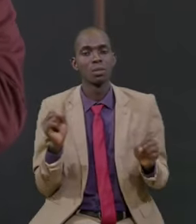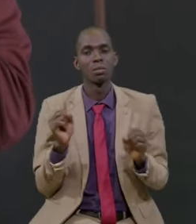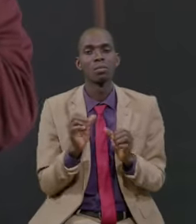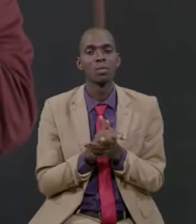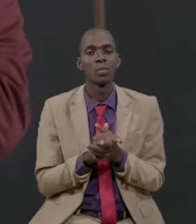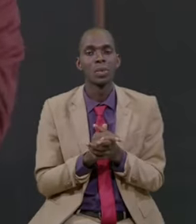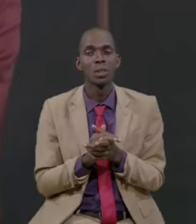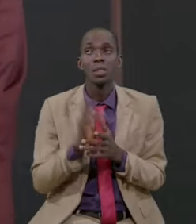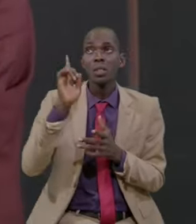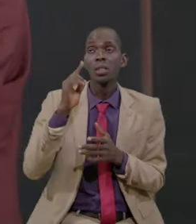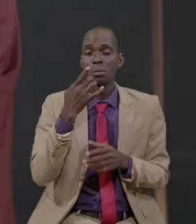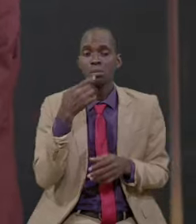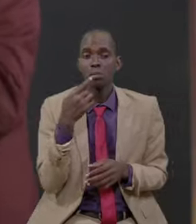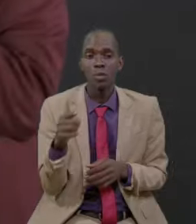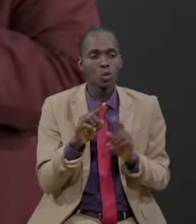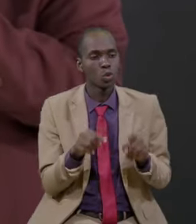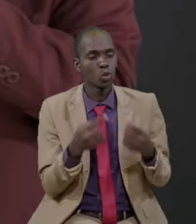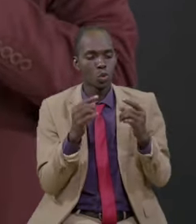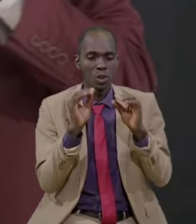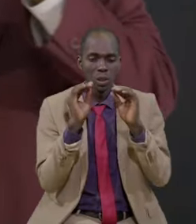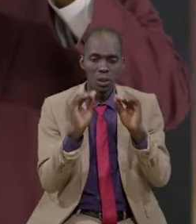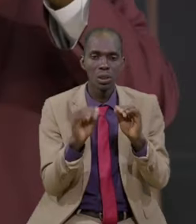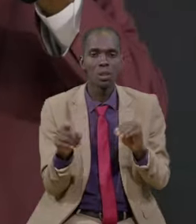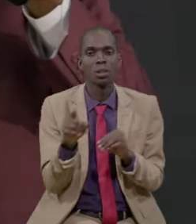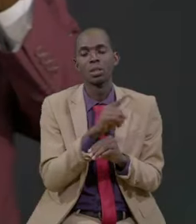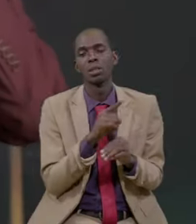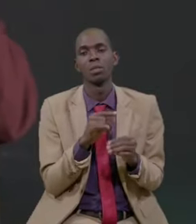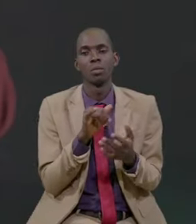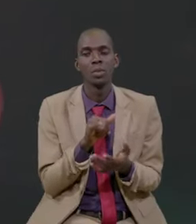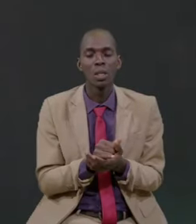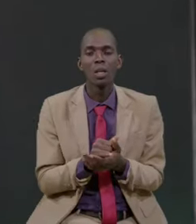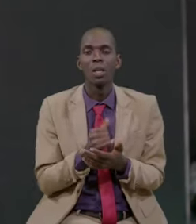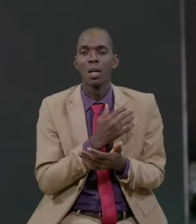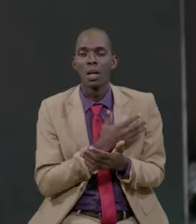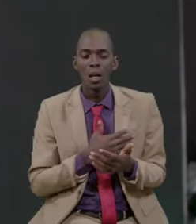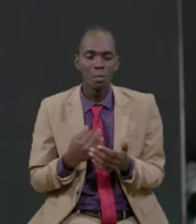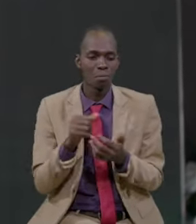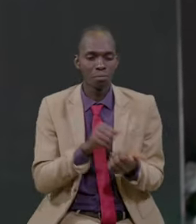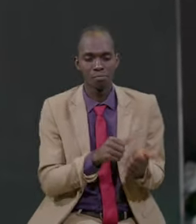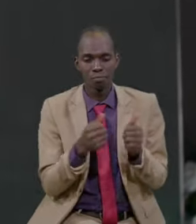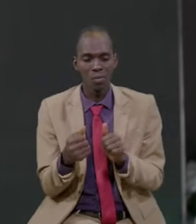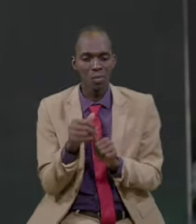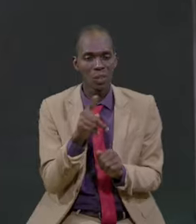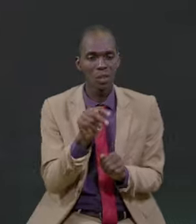allez leur enseigner, c'est après leur enseigner ses fondamentaux et il croit, baptisez-les